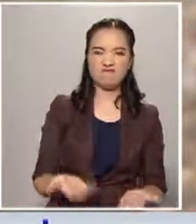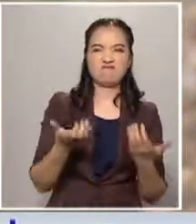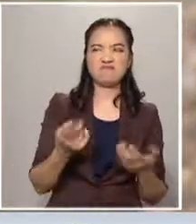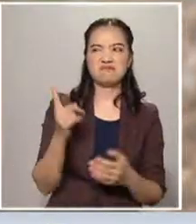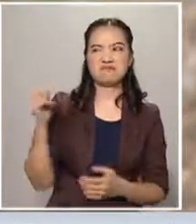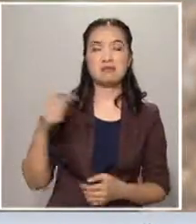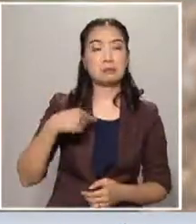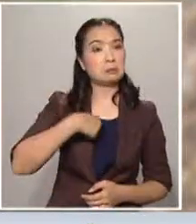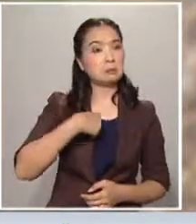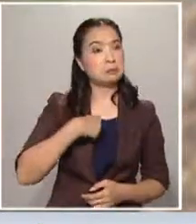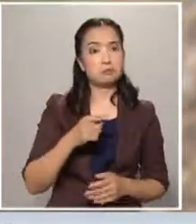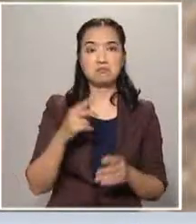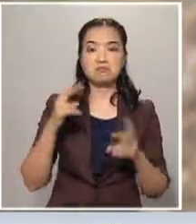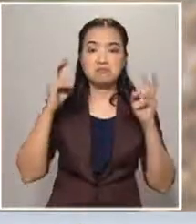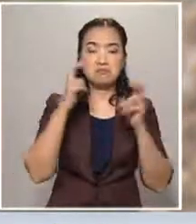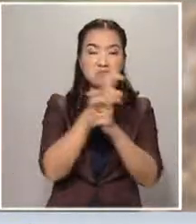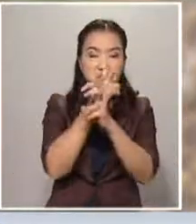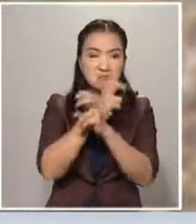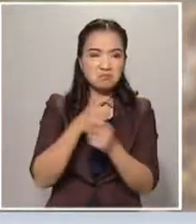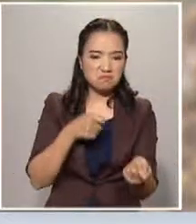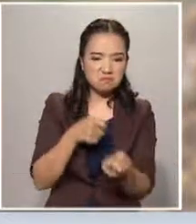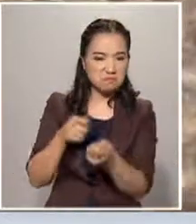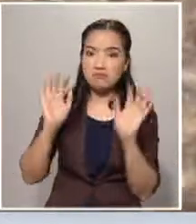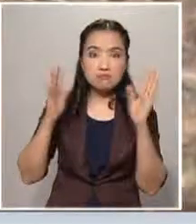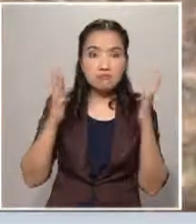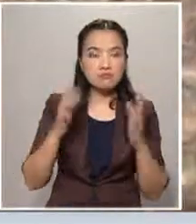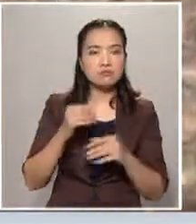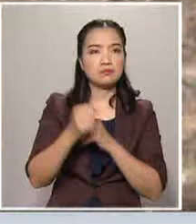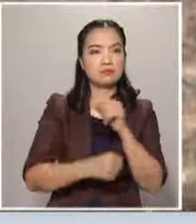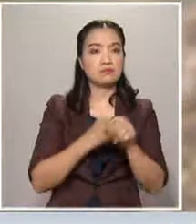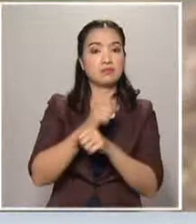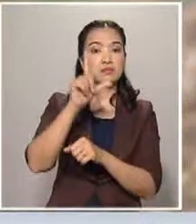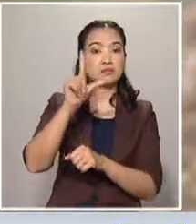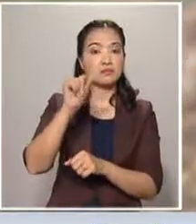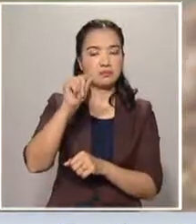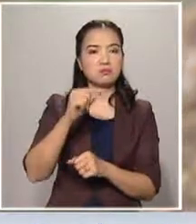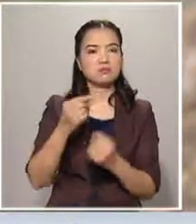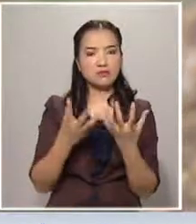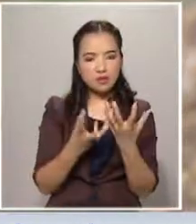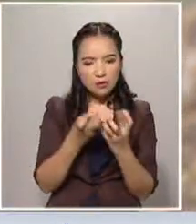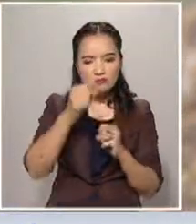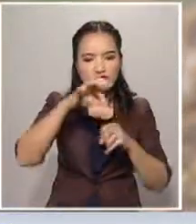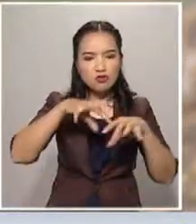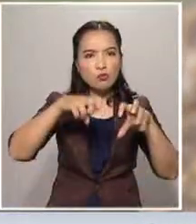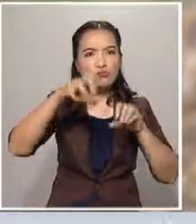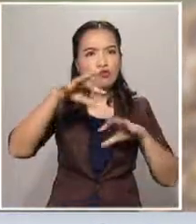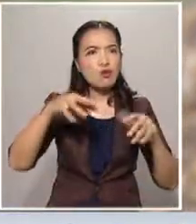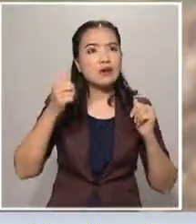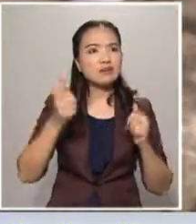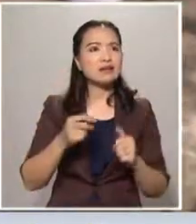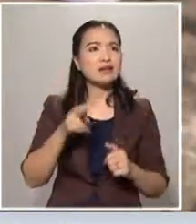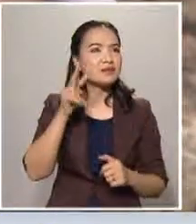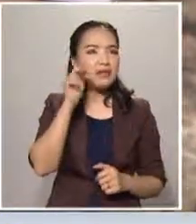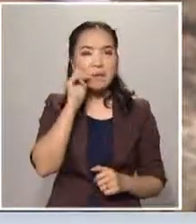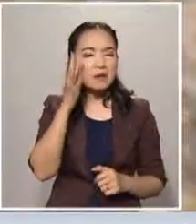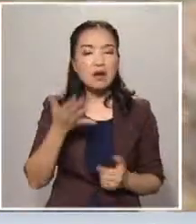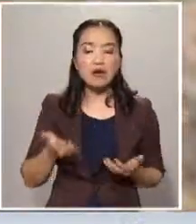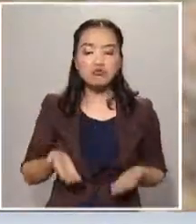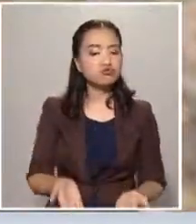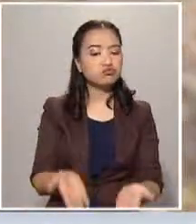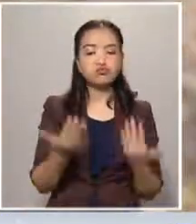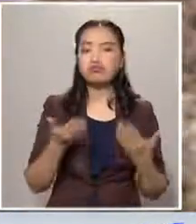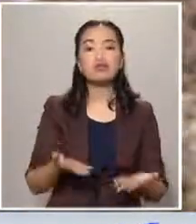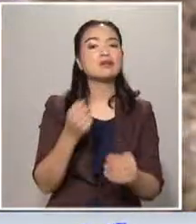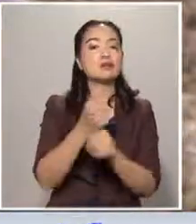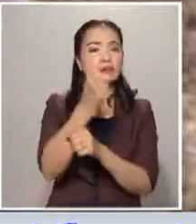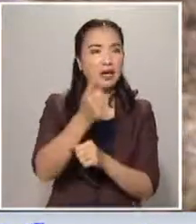งเราไม่ได้ใช้ปุ๋ยมาตก20ปีเนี่ยดินจะหลวมแล้วก็ฟู ไม่มีน้ำก็ไถได้ ไถได้ จะปลูกถั่ว จะปลูกถั่ว